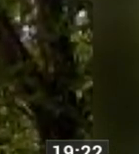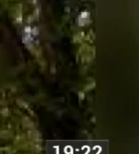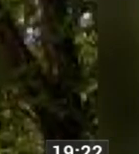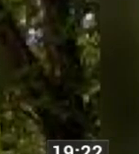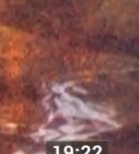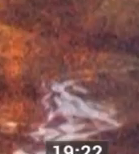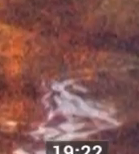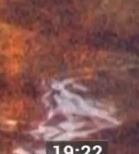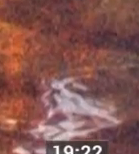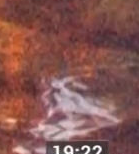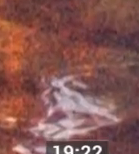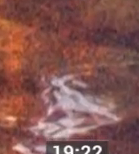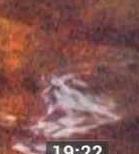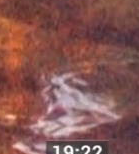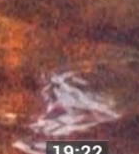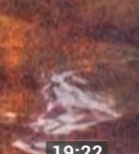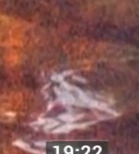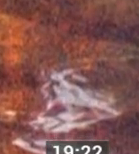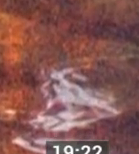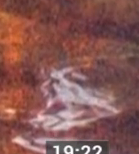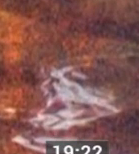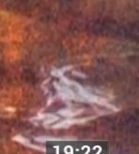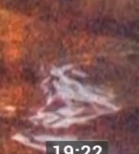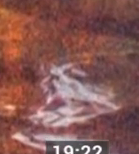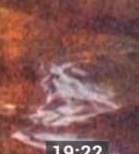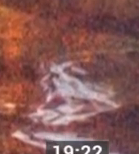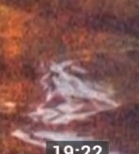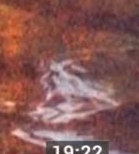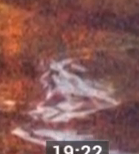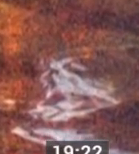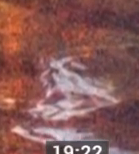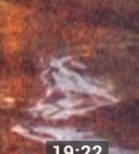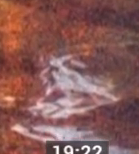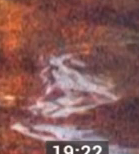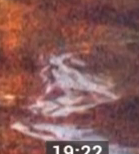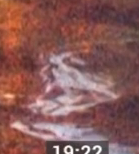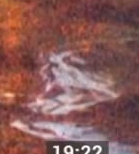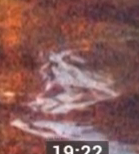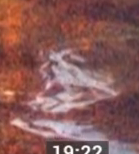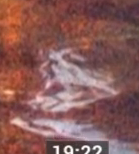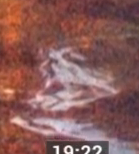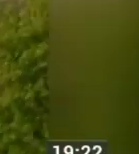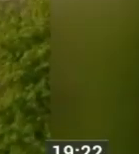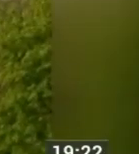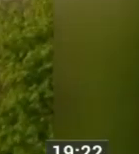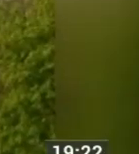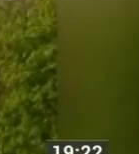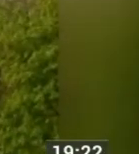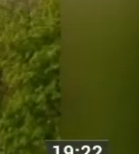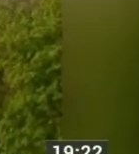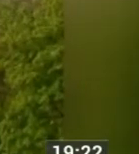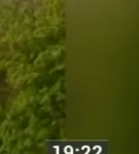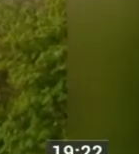міста. Історичний маршрут трамвая, що пролягав із Лук'янівки на Курінівку, захоплював зеленими пагорбами та